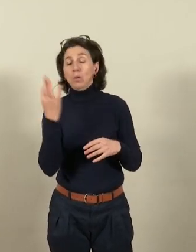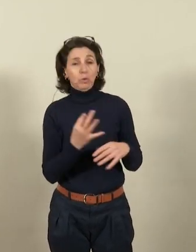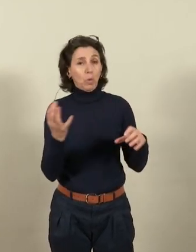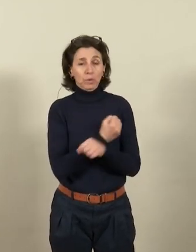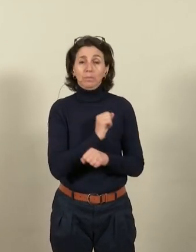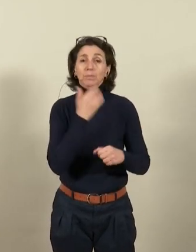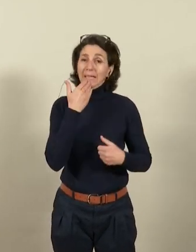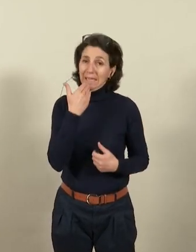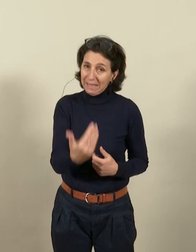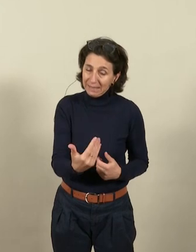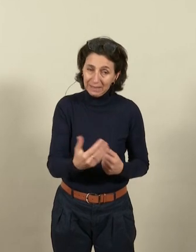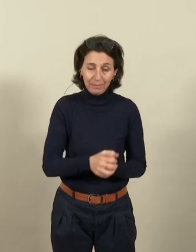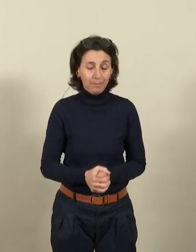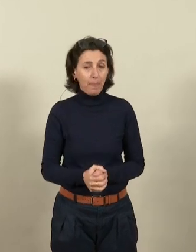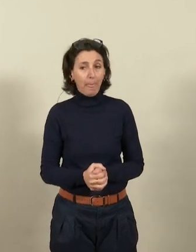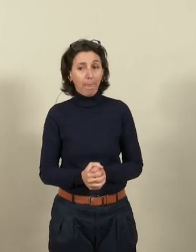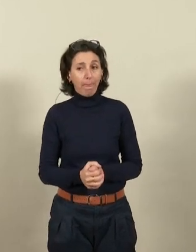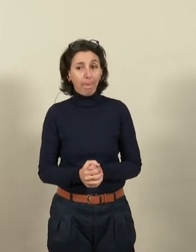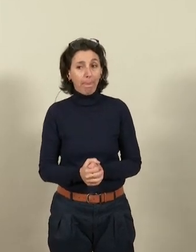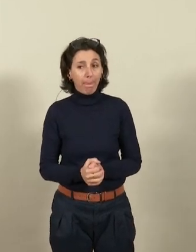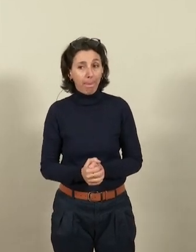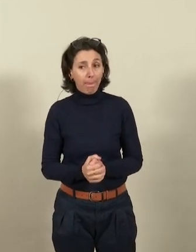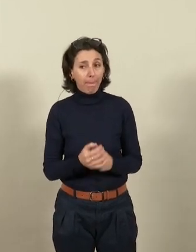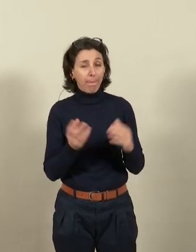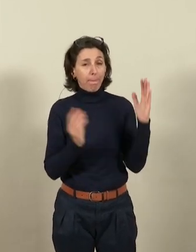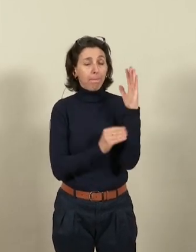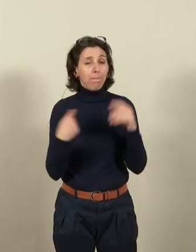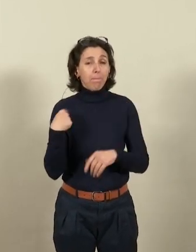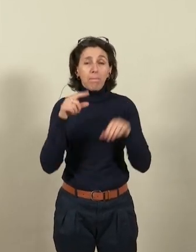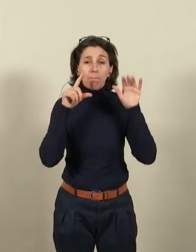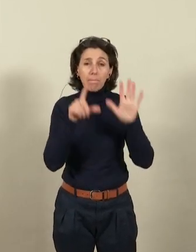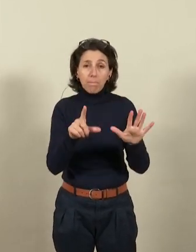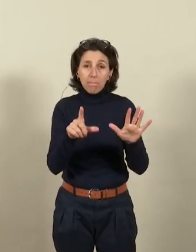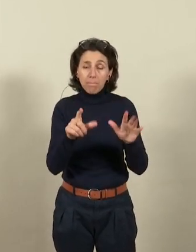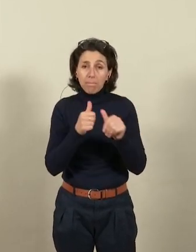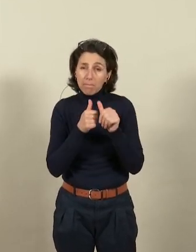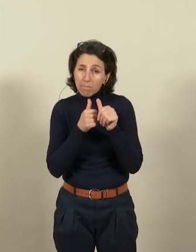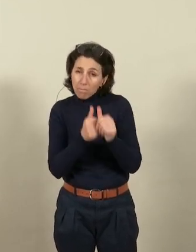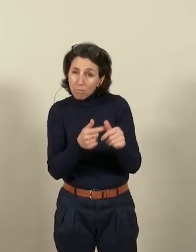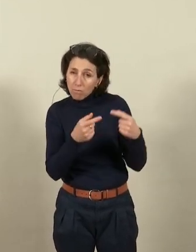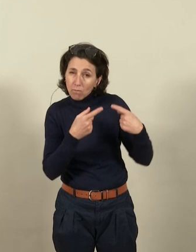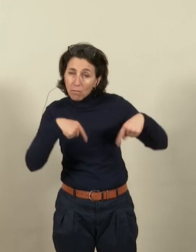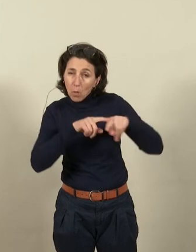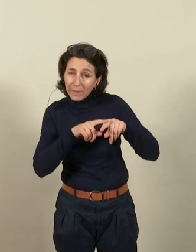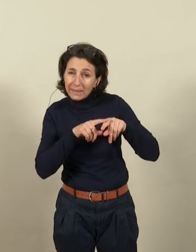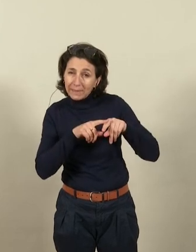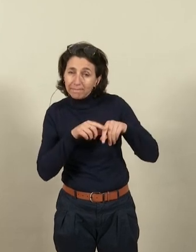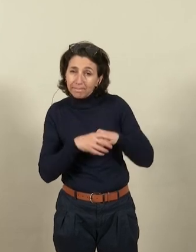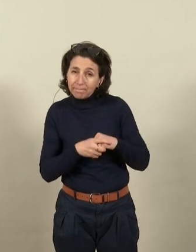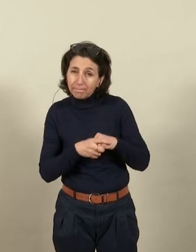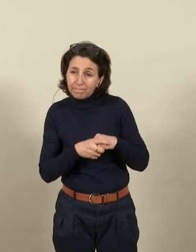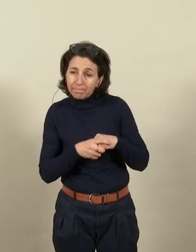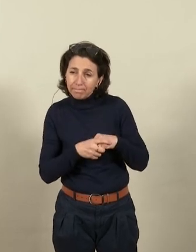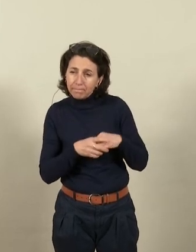et donc la délibération numéro 7 elle porte sur le comité d'avis donc sur les listes je fais